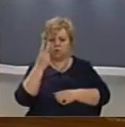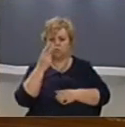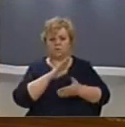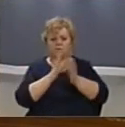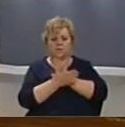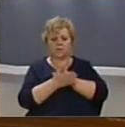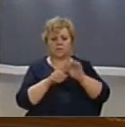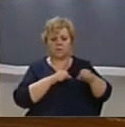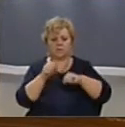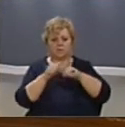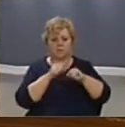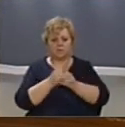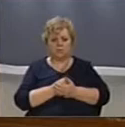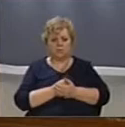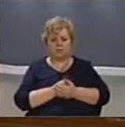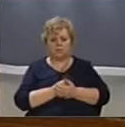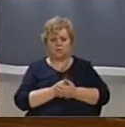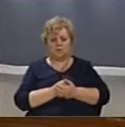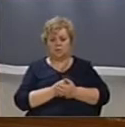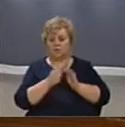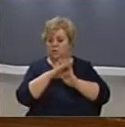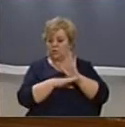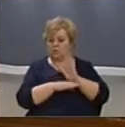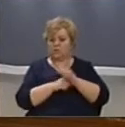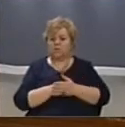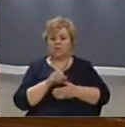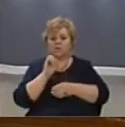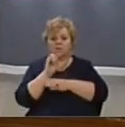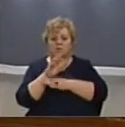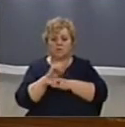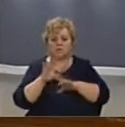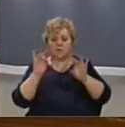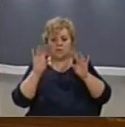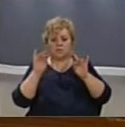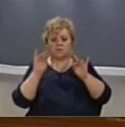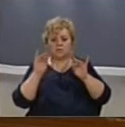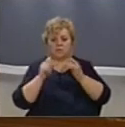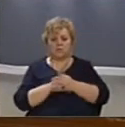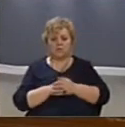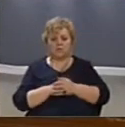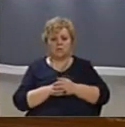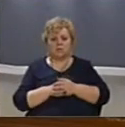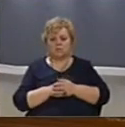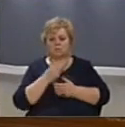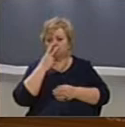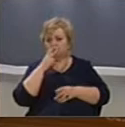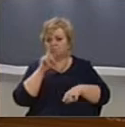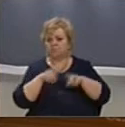drejtor që i parashun ligji, po i ka dhe 10 këshilltar që paguen mirë e disa për i tyne si shekur.